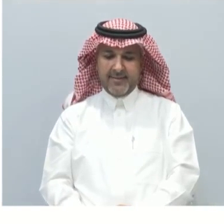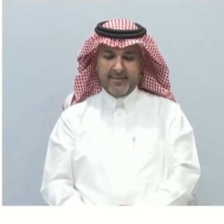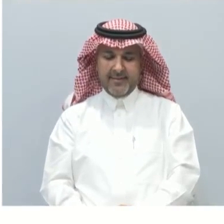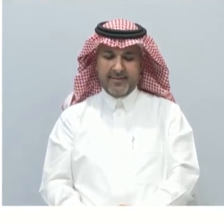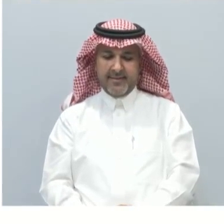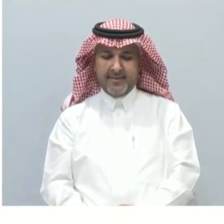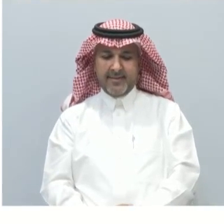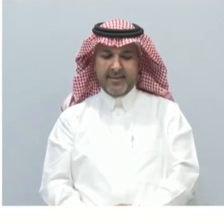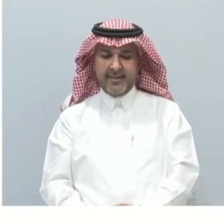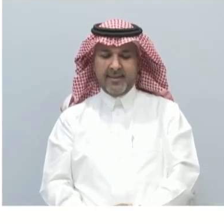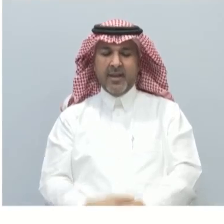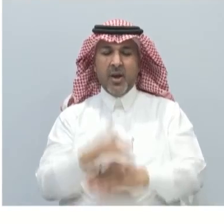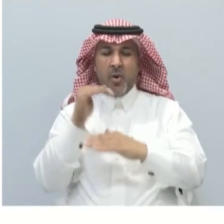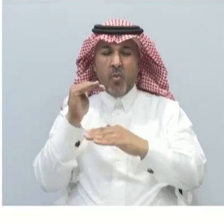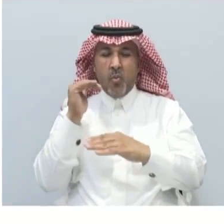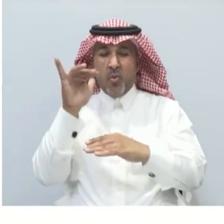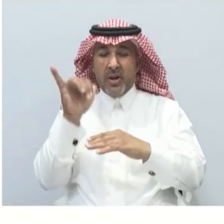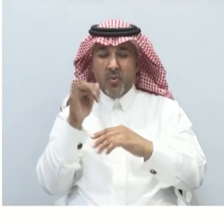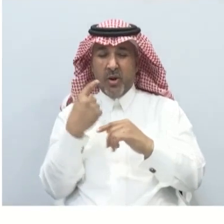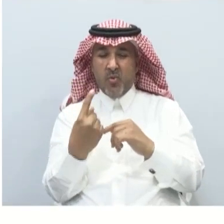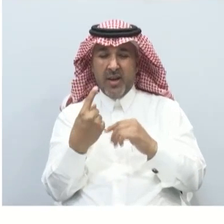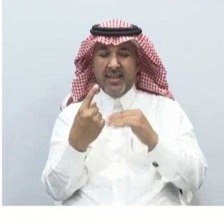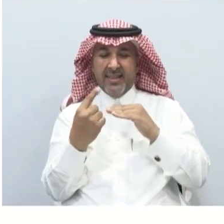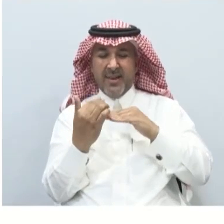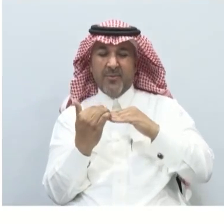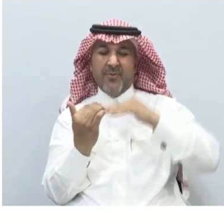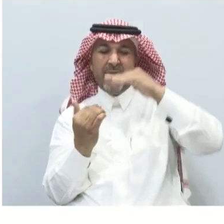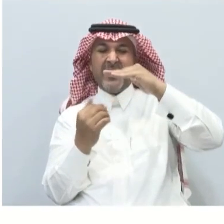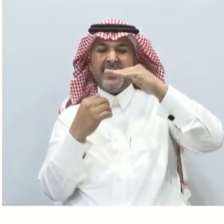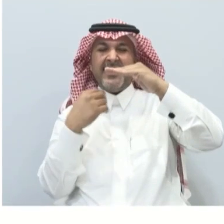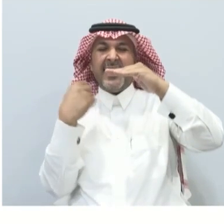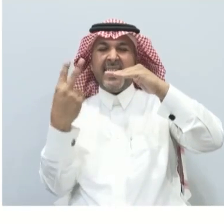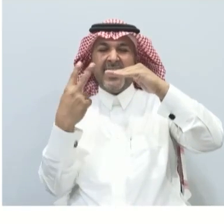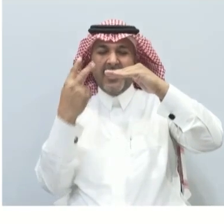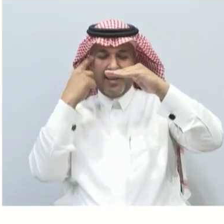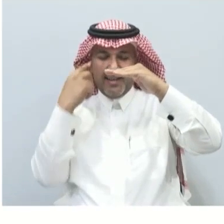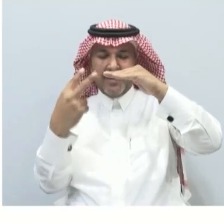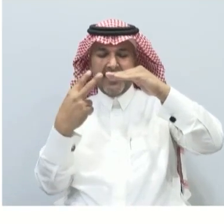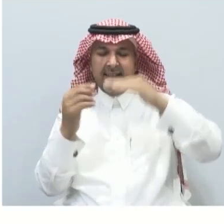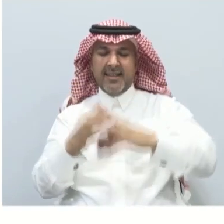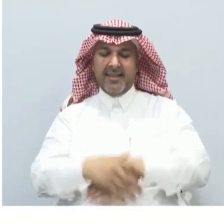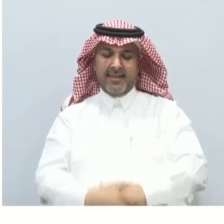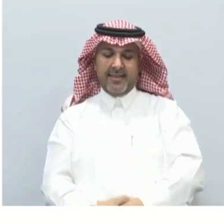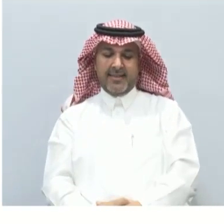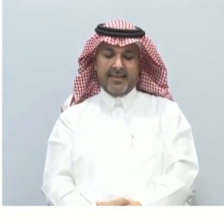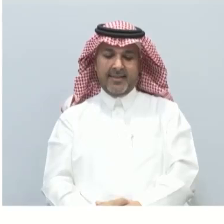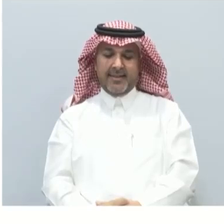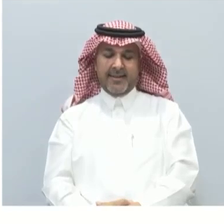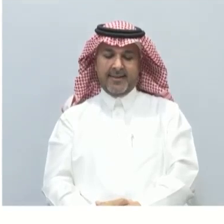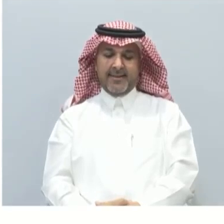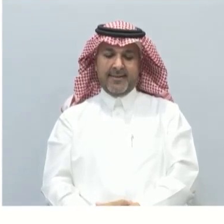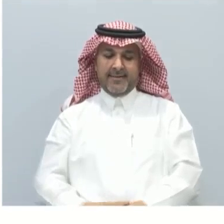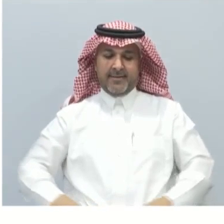ويتغير لان المقطع واي كان عند الواحد لكن لما صعدنا الخطوه الاعلى صار المقطع واي وين صار صار عنده الاثنين